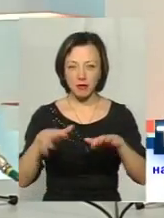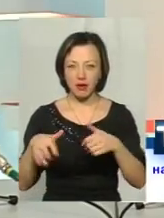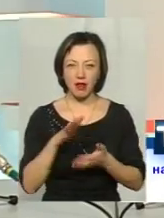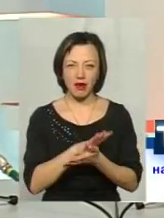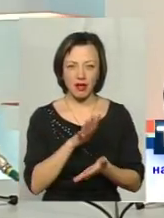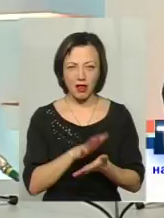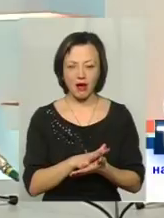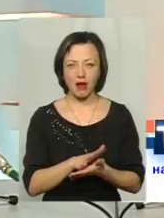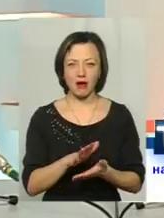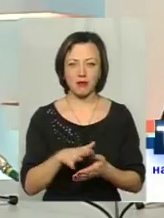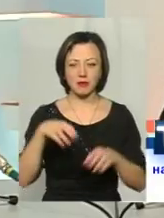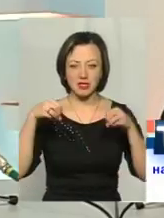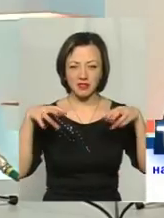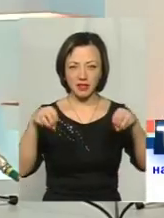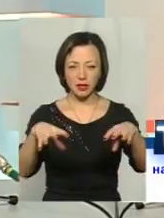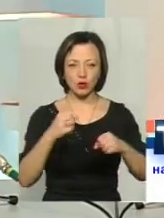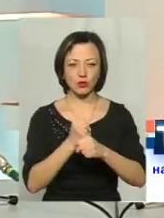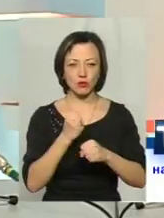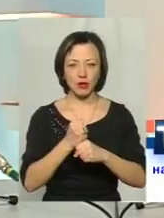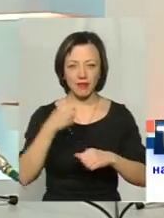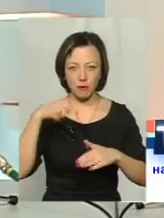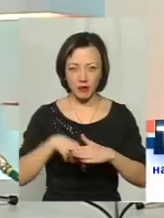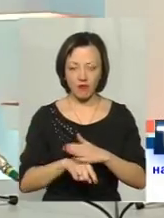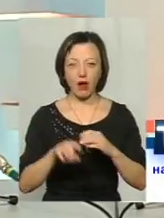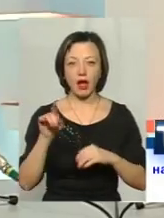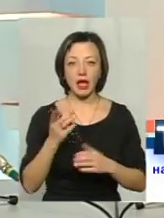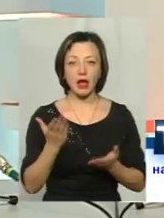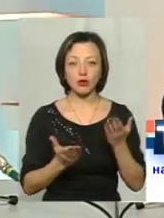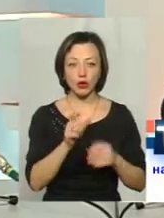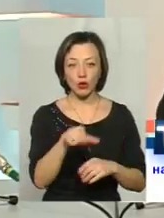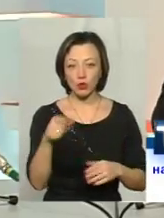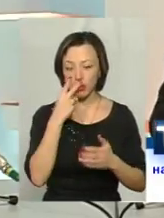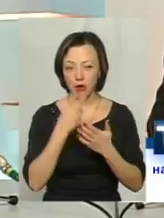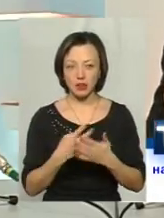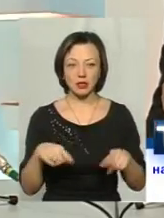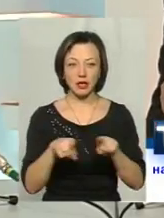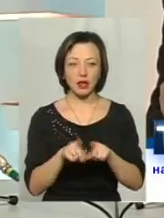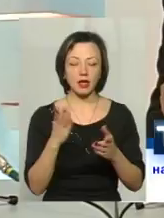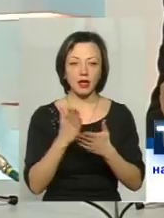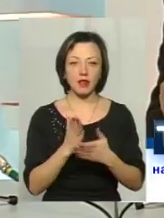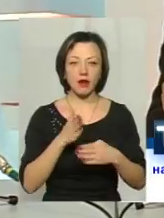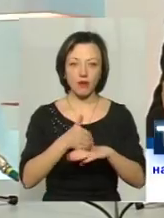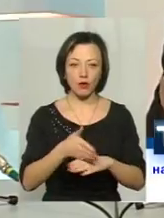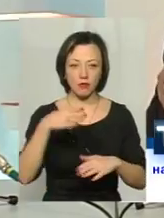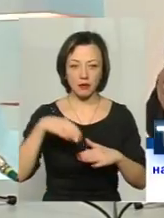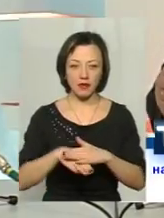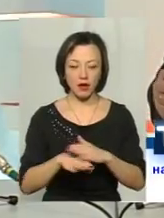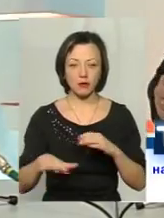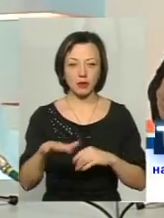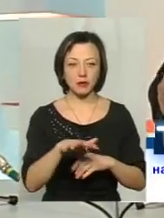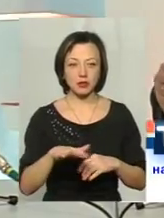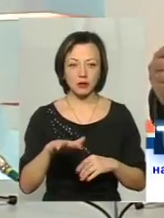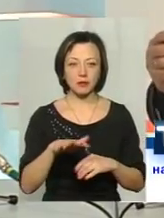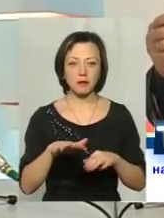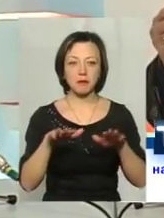хлам, світло зробили. І люди, якщо бачили, от є отакі от на входах підвальні приміщення, от,